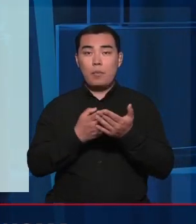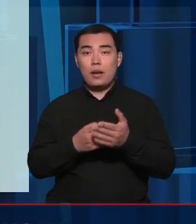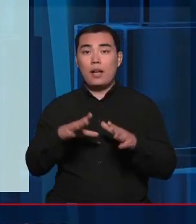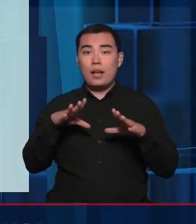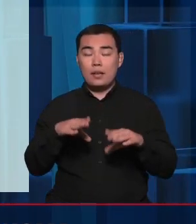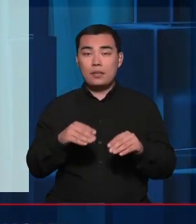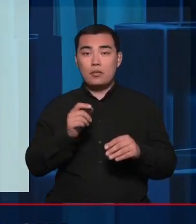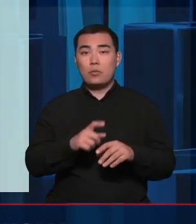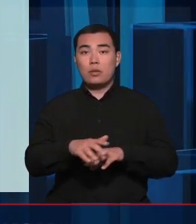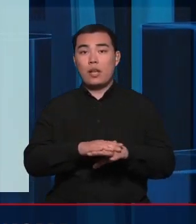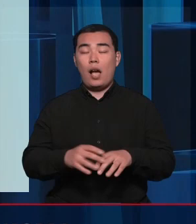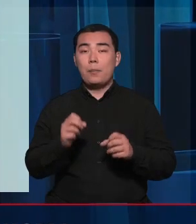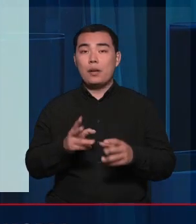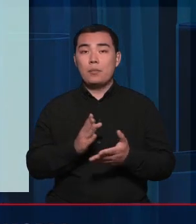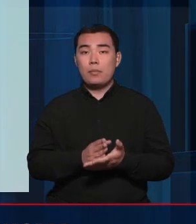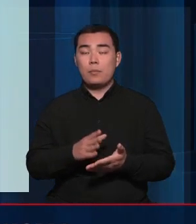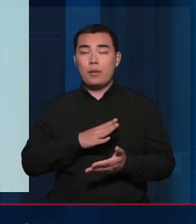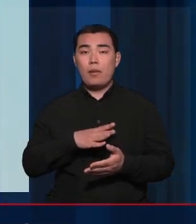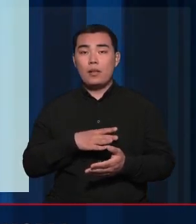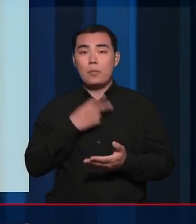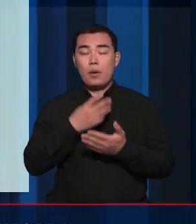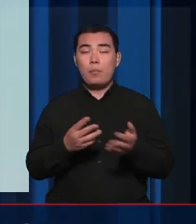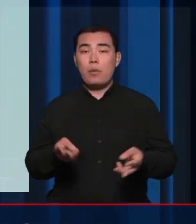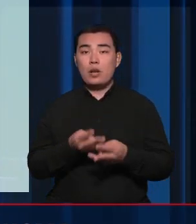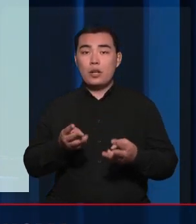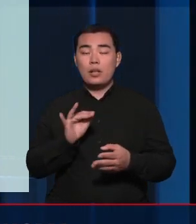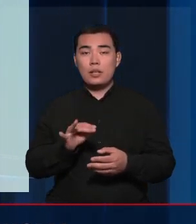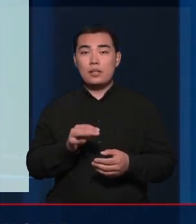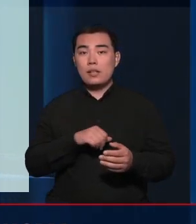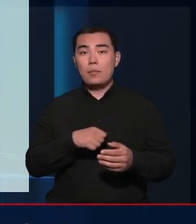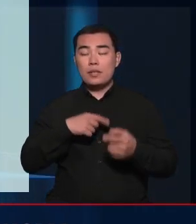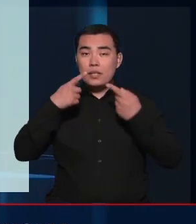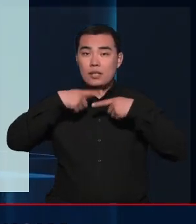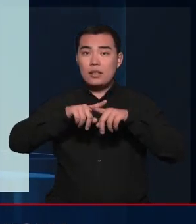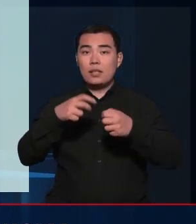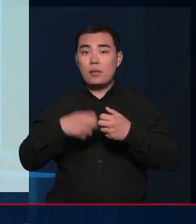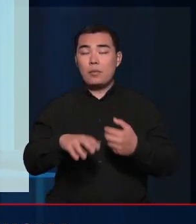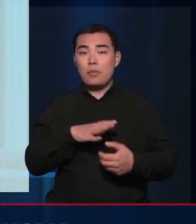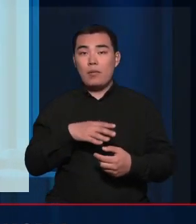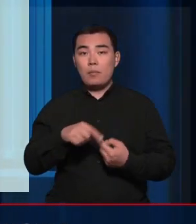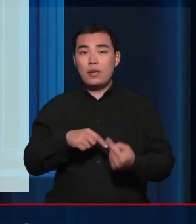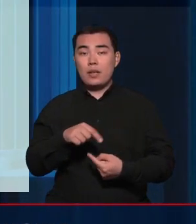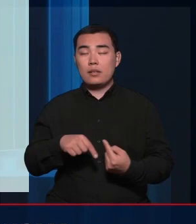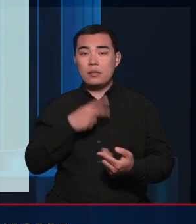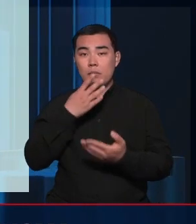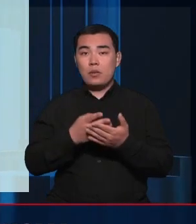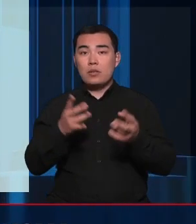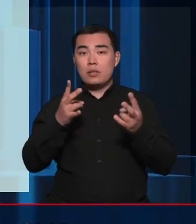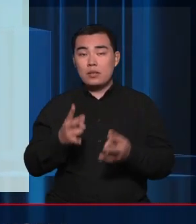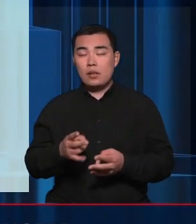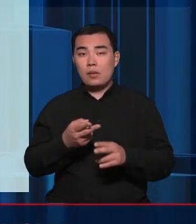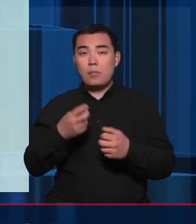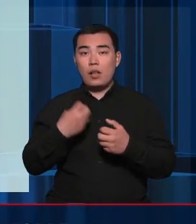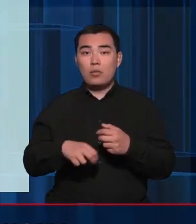люди подвергаются опасности, возникают риски пожаров, выходят из строя бытовые приборы. Предприниматели терпят крупные убытки из-за